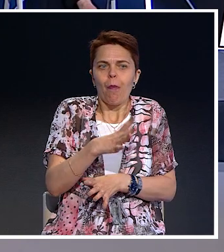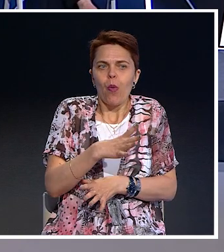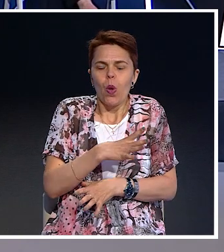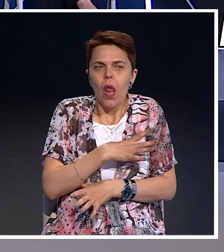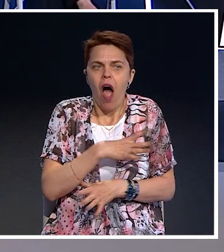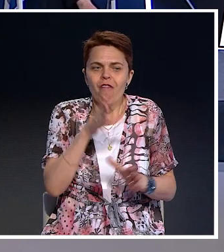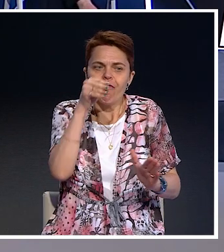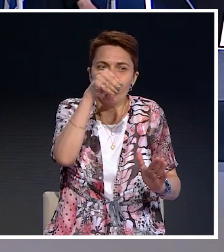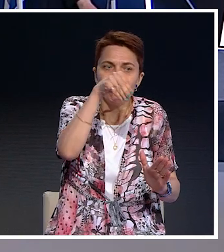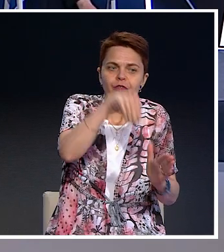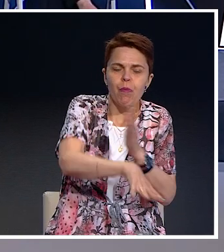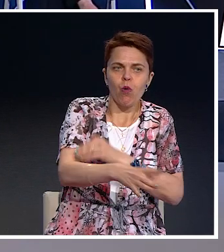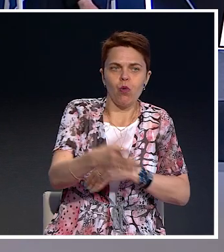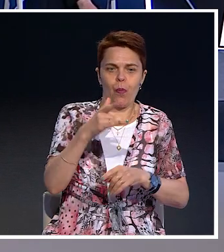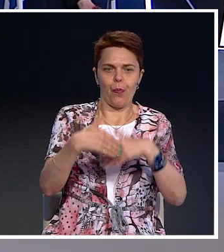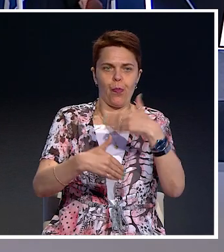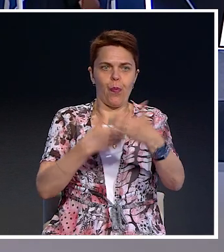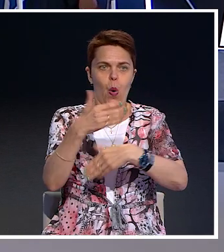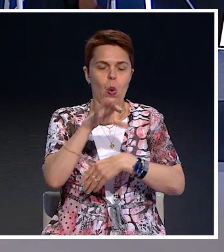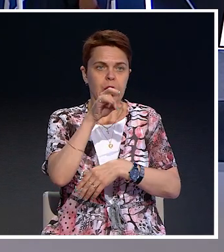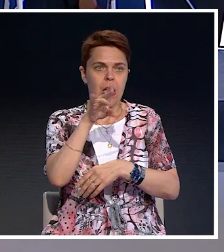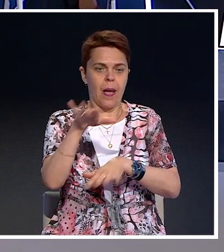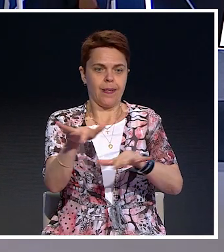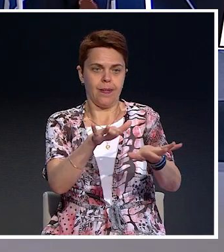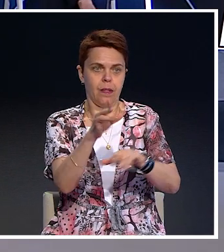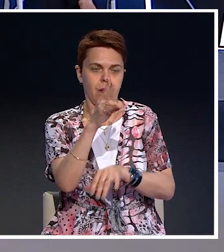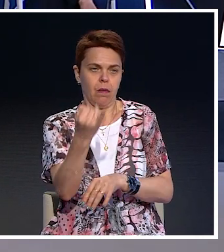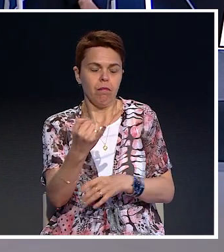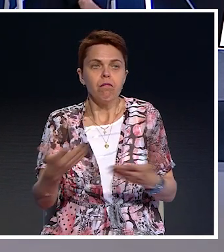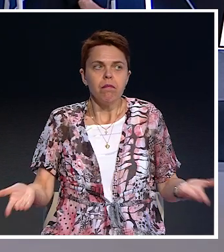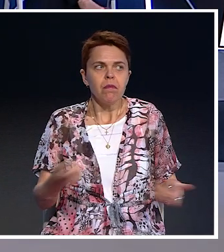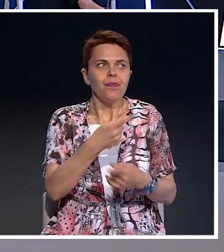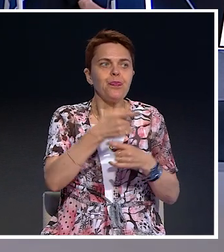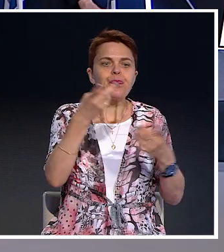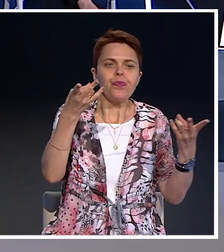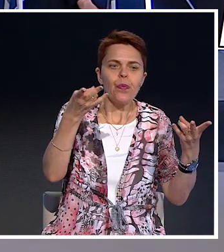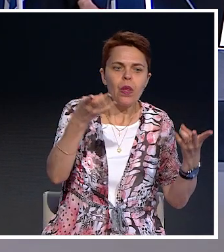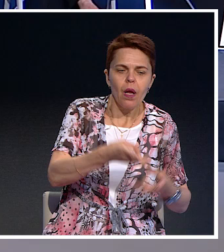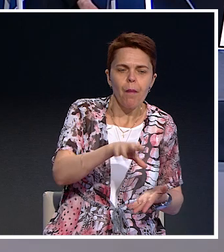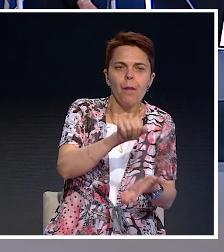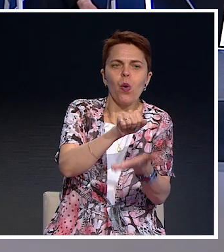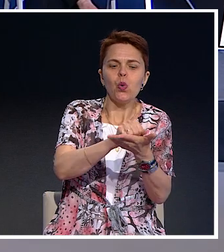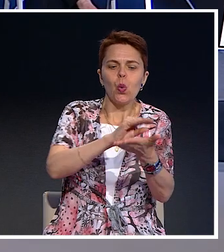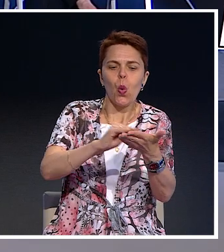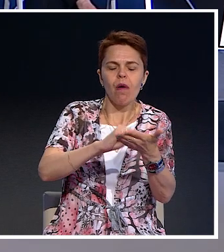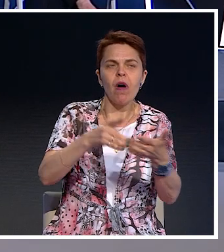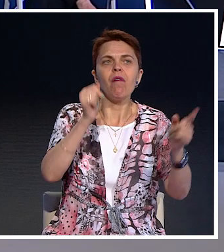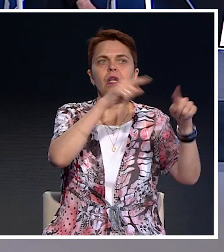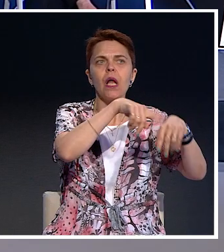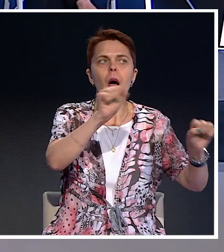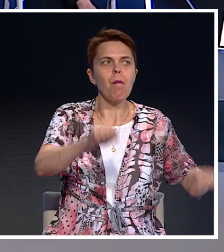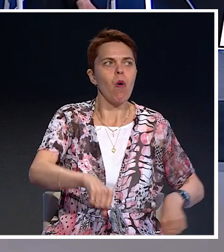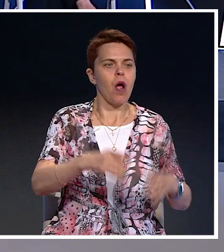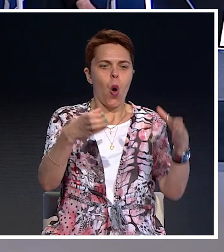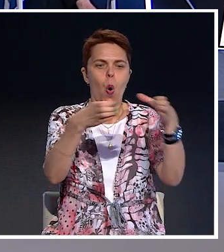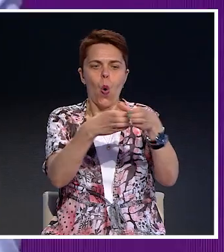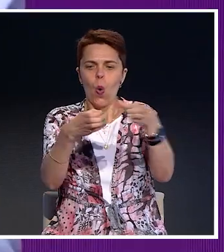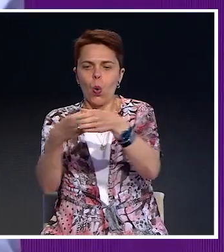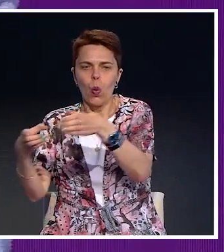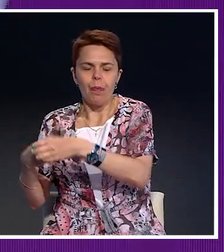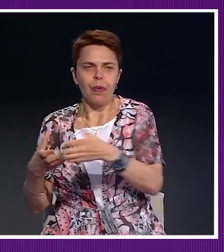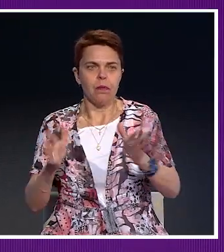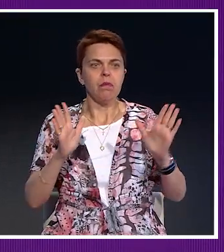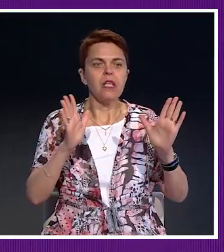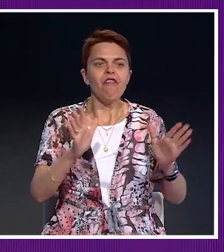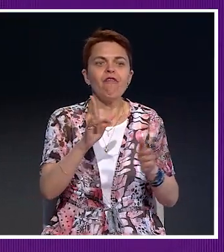потрібна виборчому процесі, але вона потрібна суспільству, тому що вона може продукувати рішення, вона представляє певні групи, не